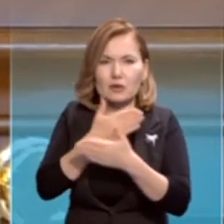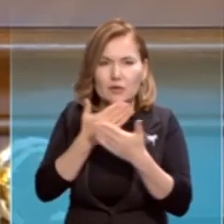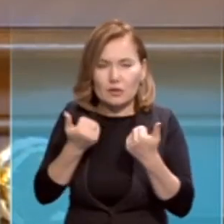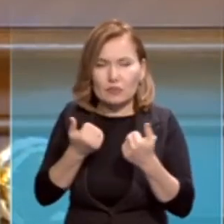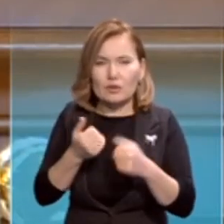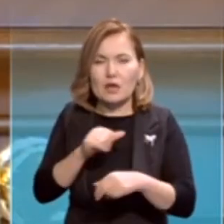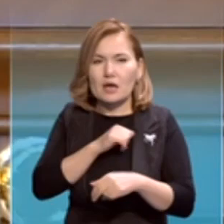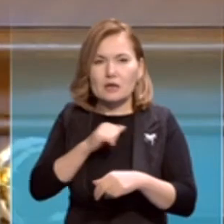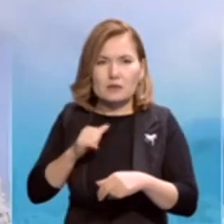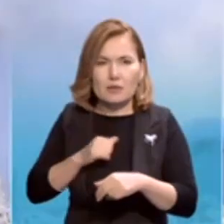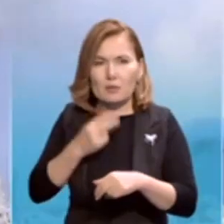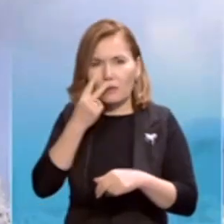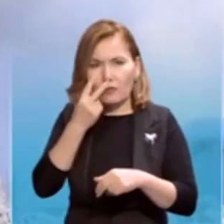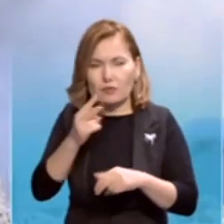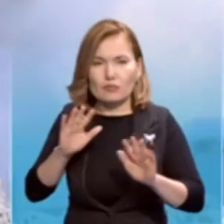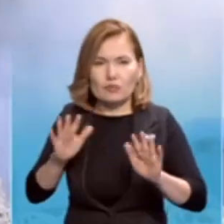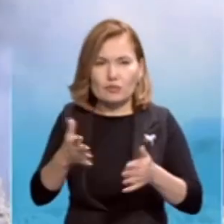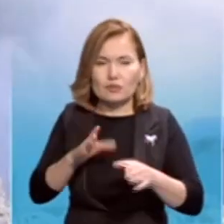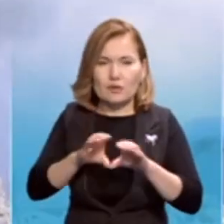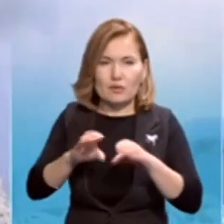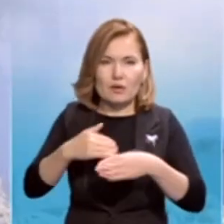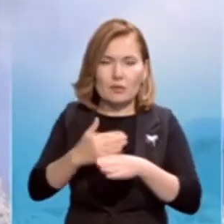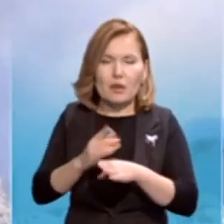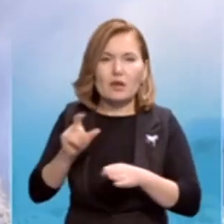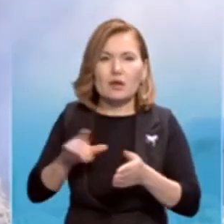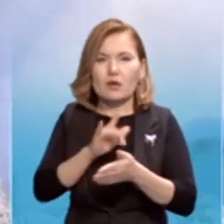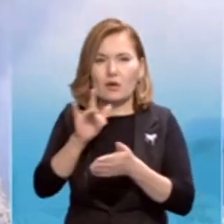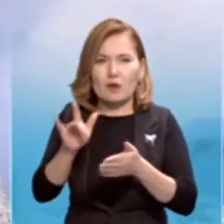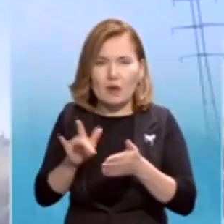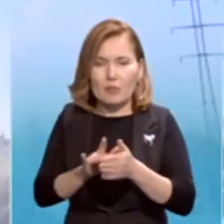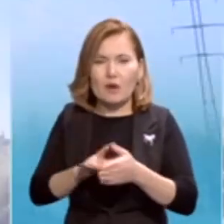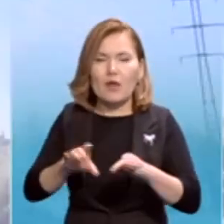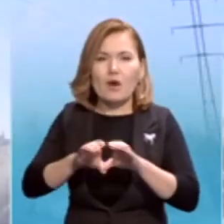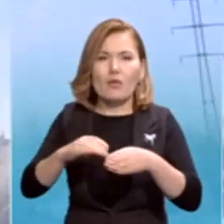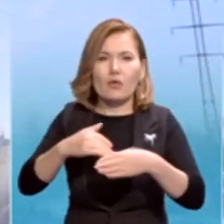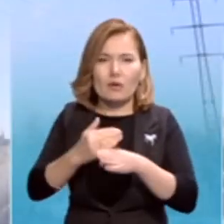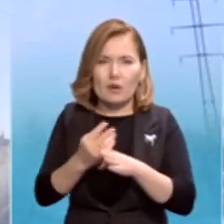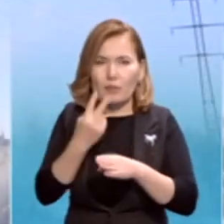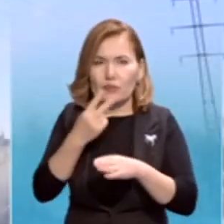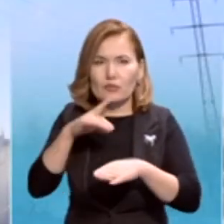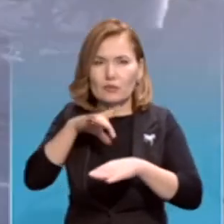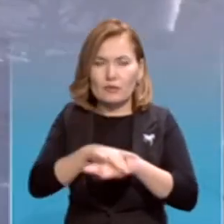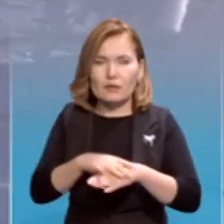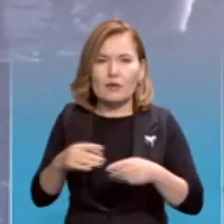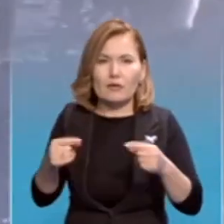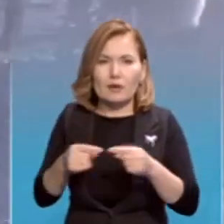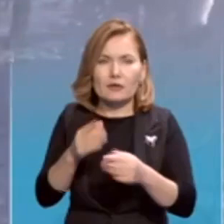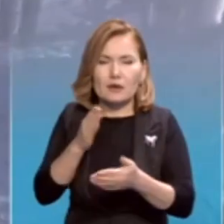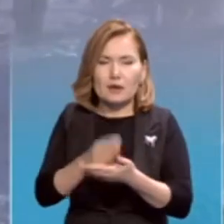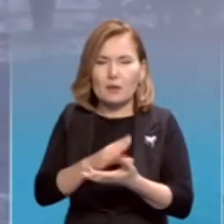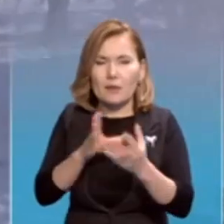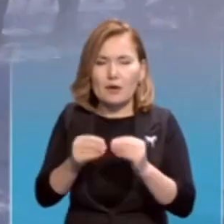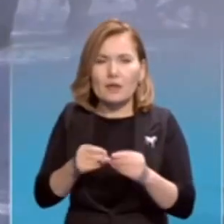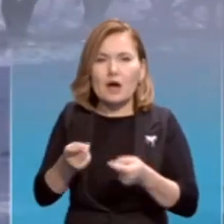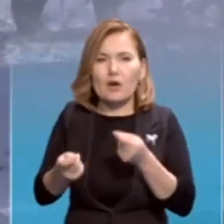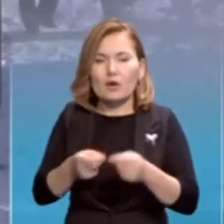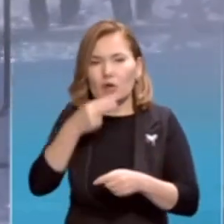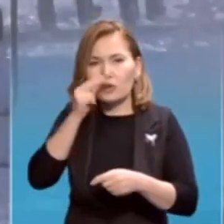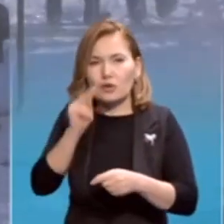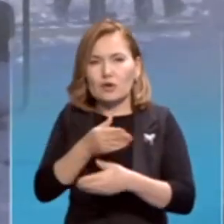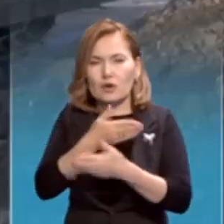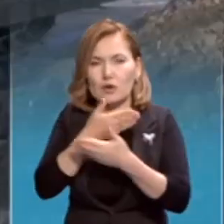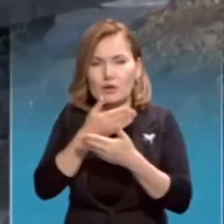жатқанын көріп отырсыздар. Ал Екібастұзда болған апат бұл саланың мүшкіл халде екенін көрсетті. Қызметкерлердің жауапсыздығы, бақылау